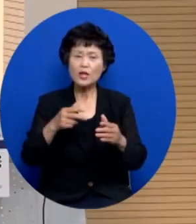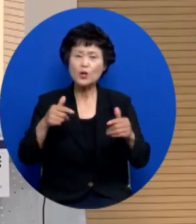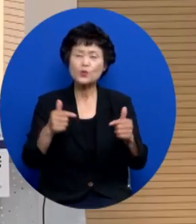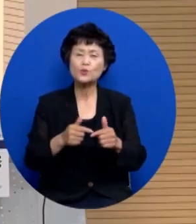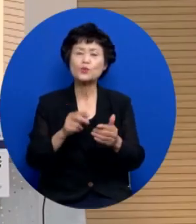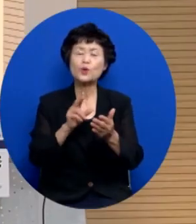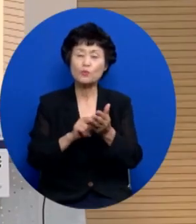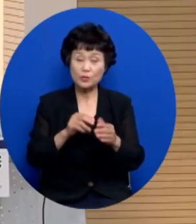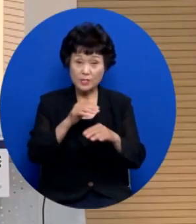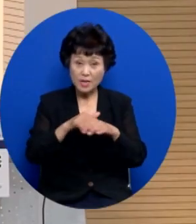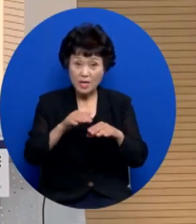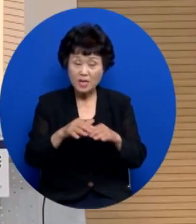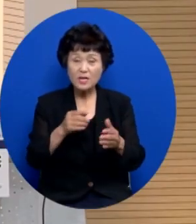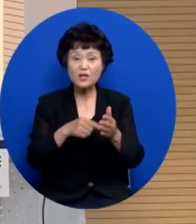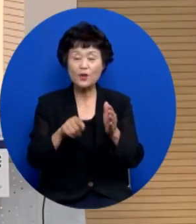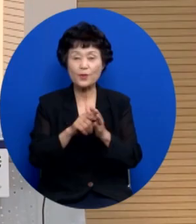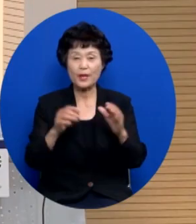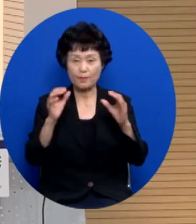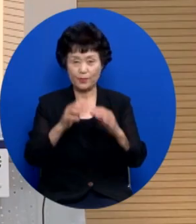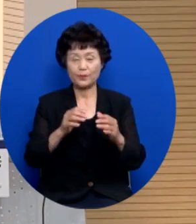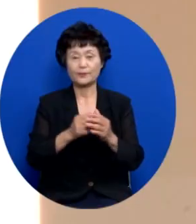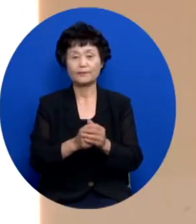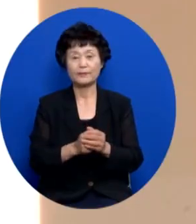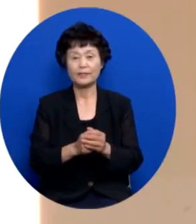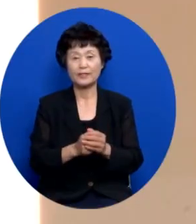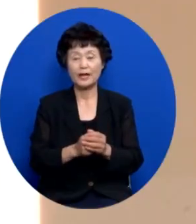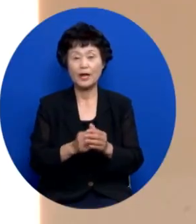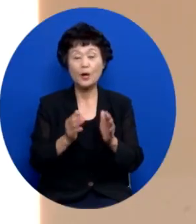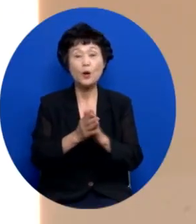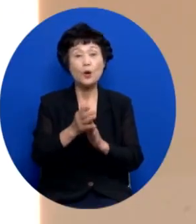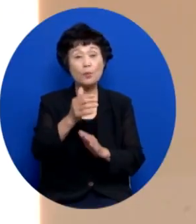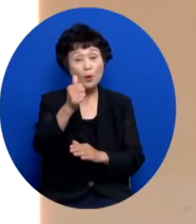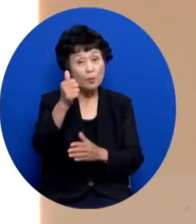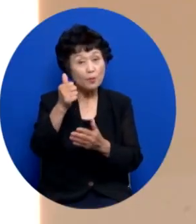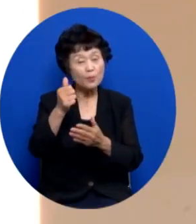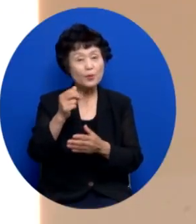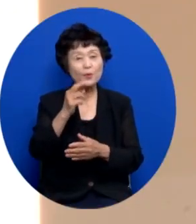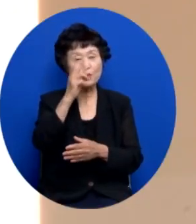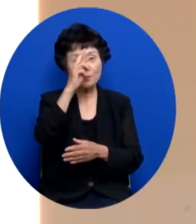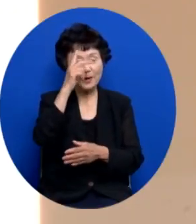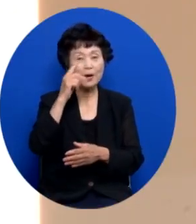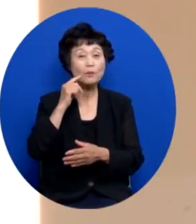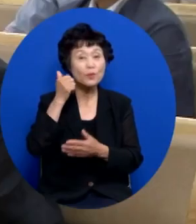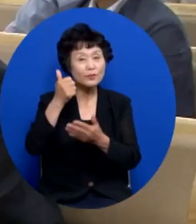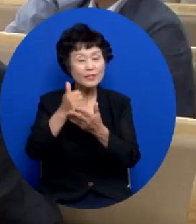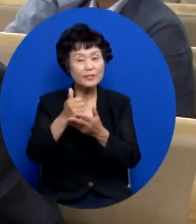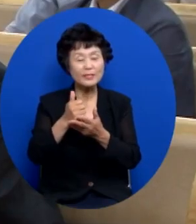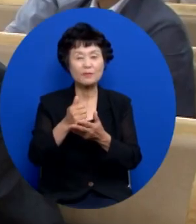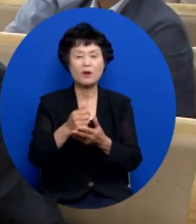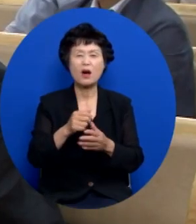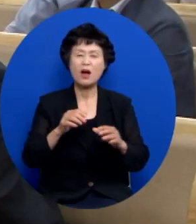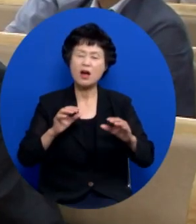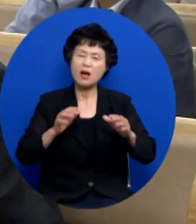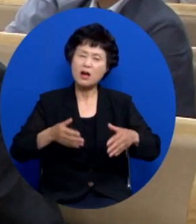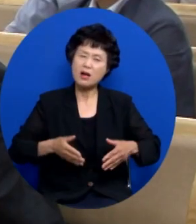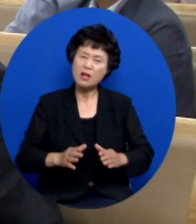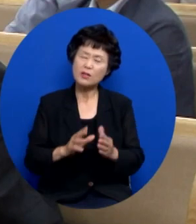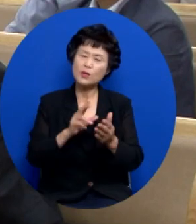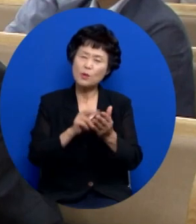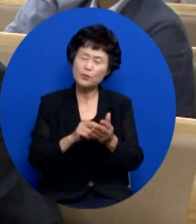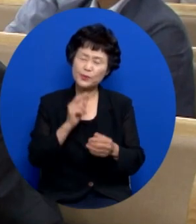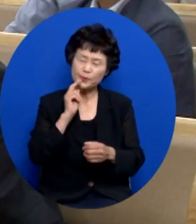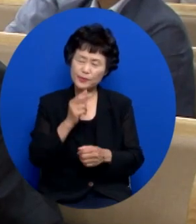개최했습니다. 개회식에서 포항성시와 운동본부 대표본부장 박성근 목사는 저출생 문제가 심각한